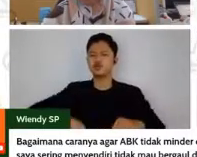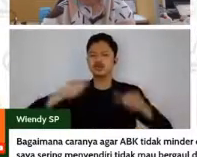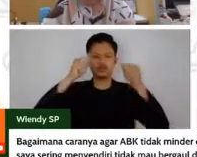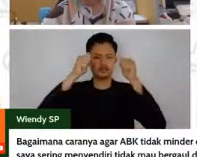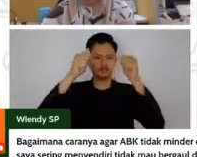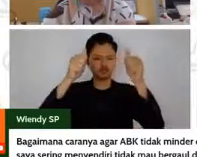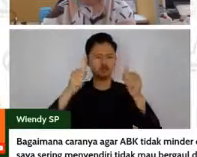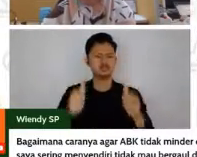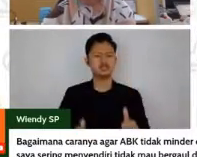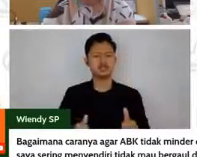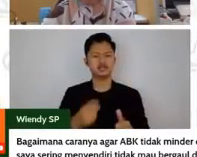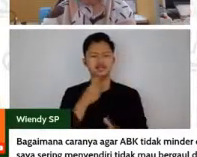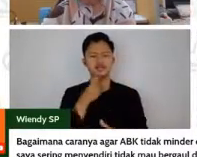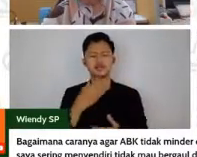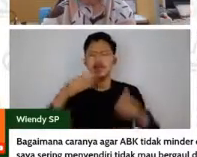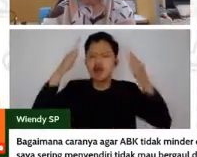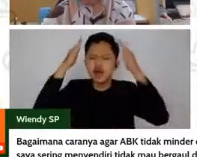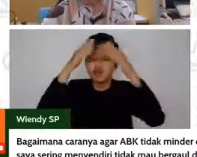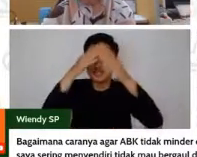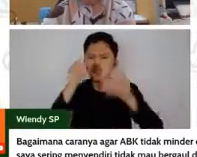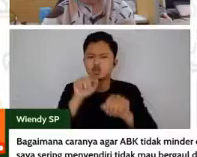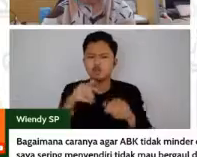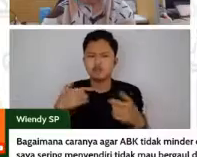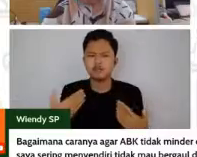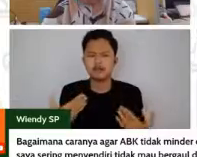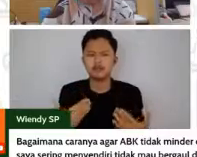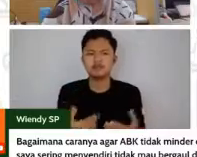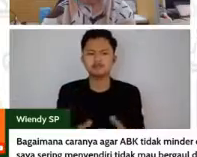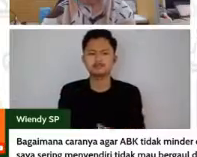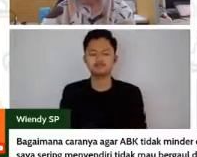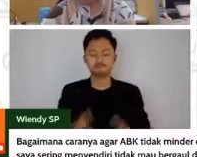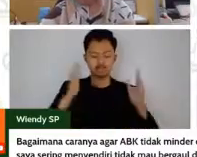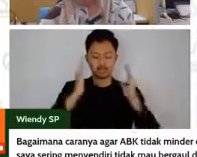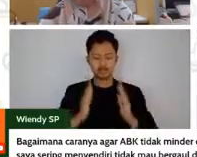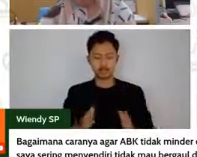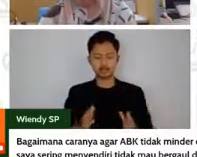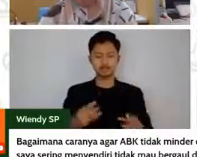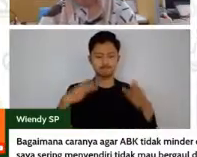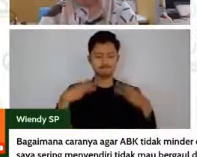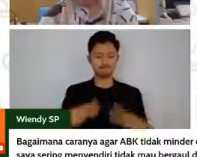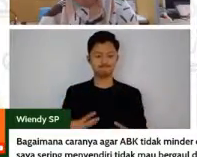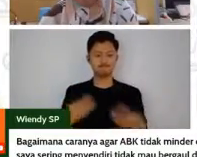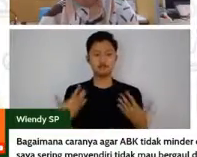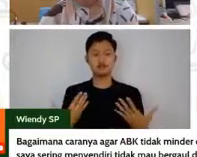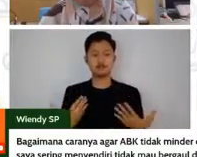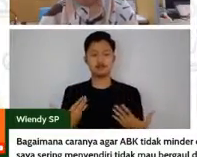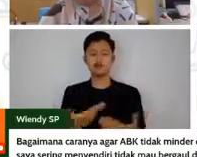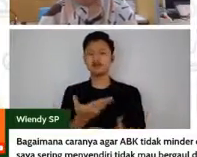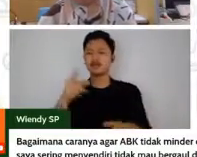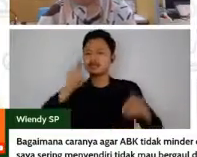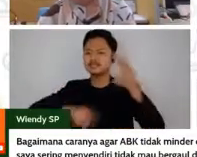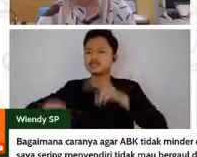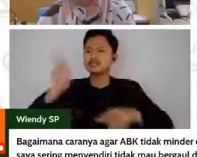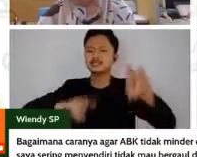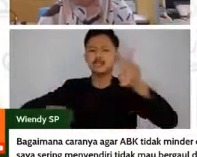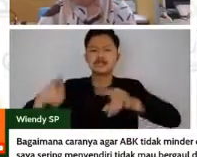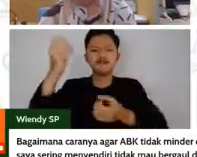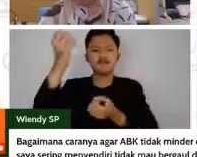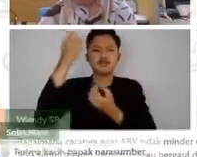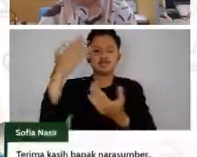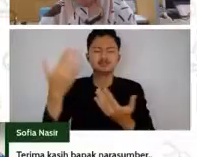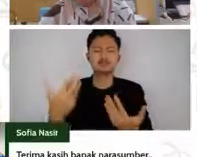Poster tentang apa sih autis, autis itu karakteristiknya seperti apa sih? Jadi mereka mencari informasi sendiri. Habis